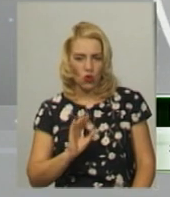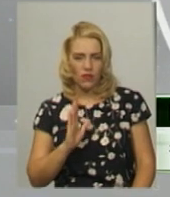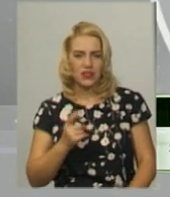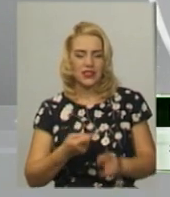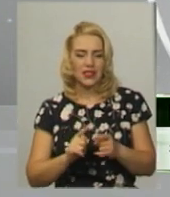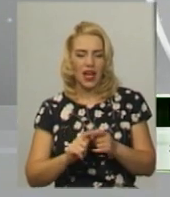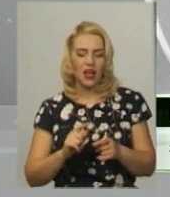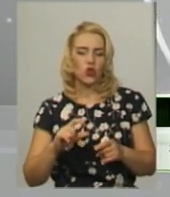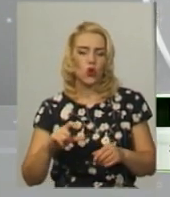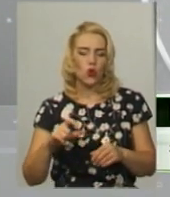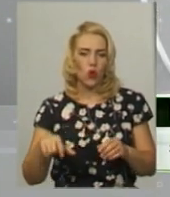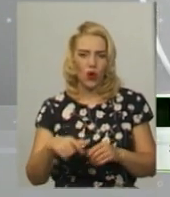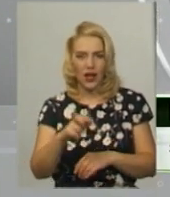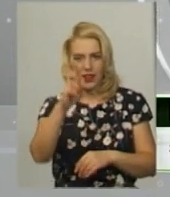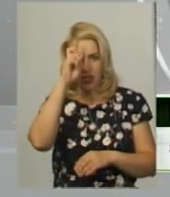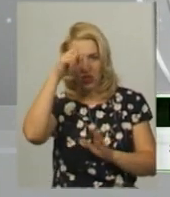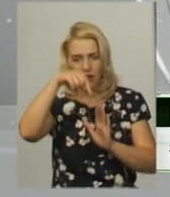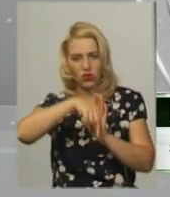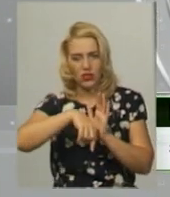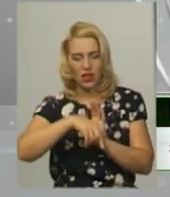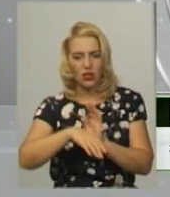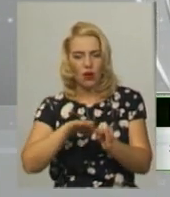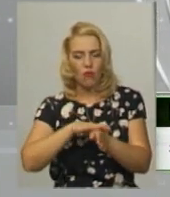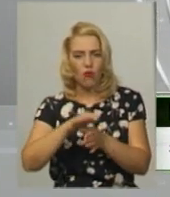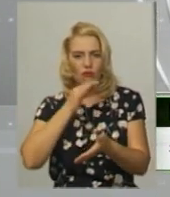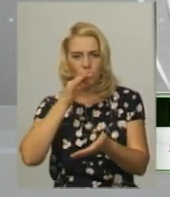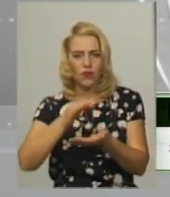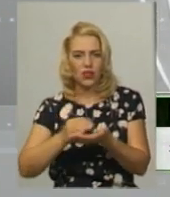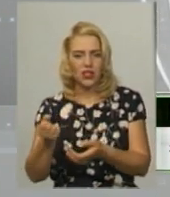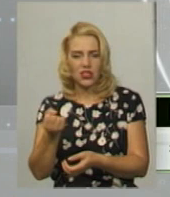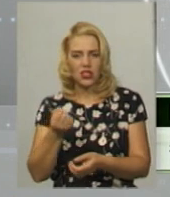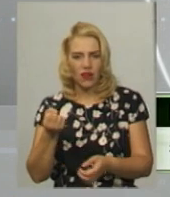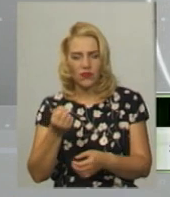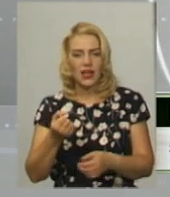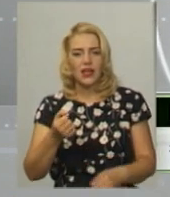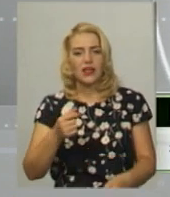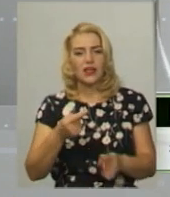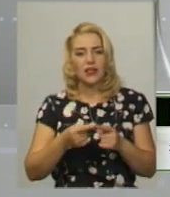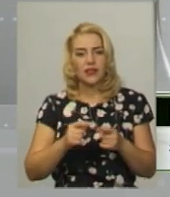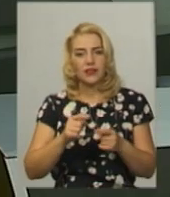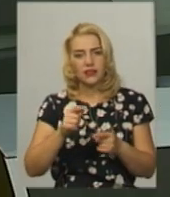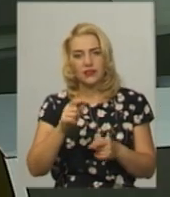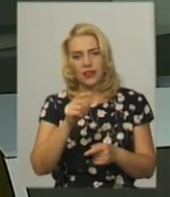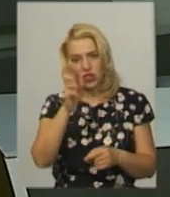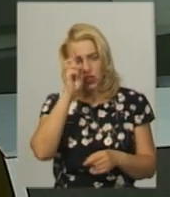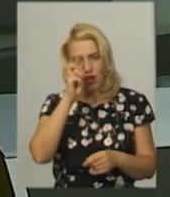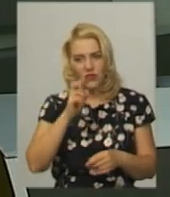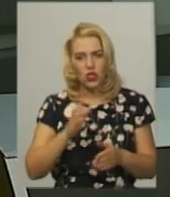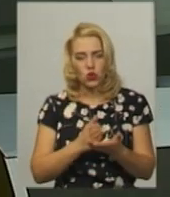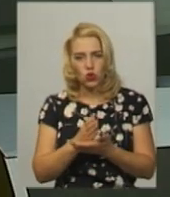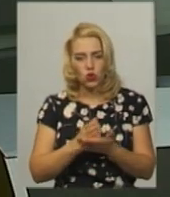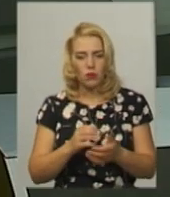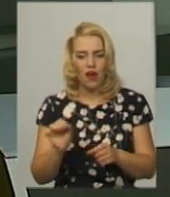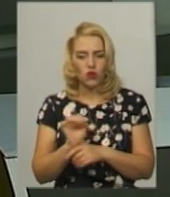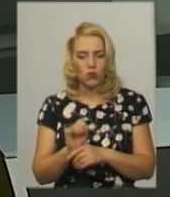дорозі державного значення. Повністю за утримання відповідає державне підприємство Служба автомобільних доріг. За